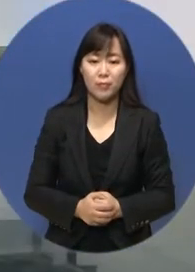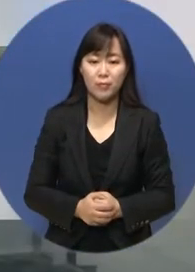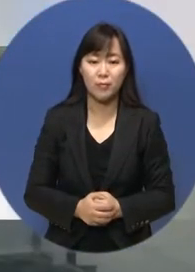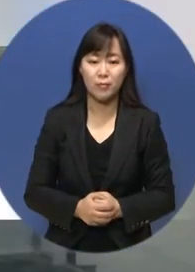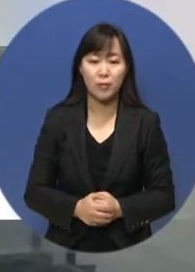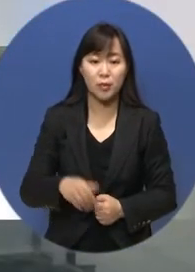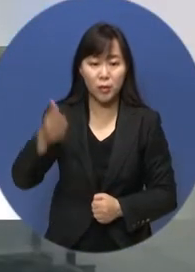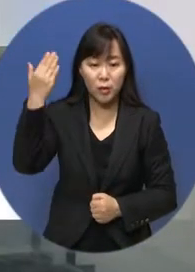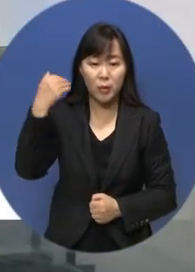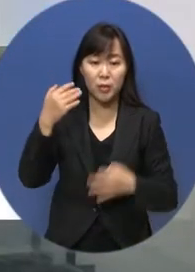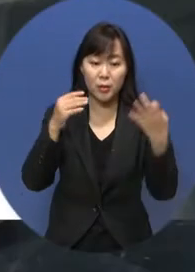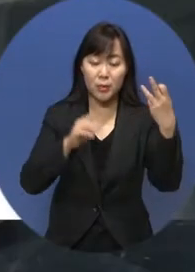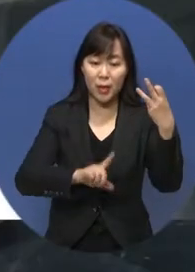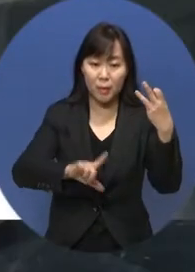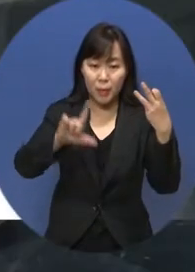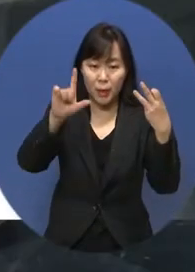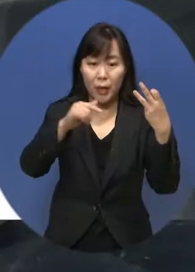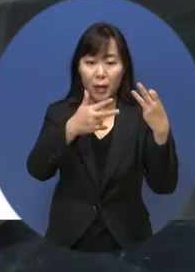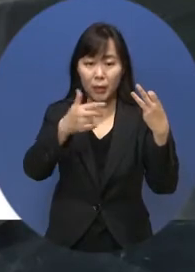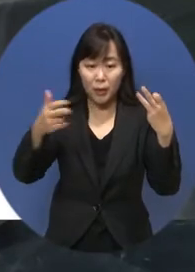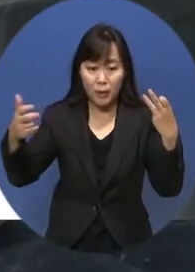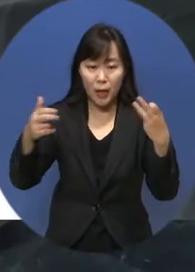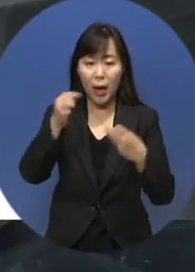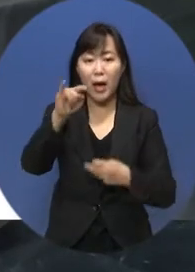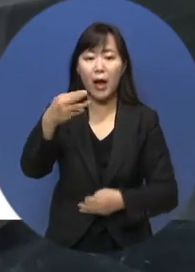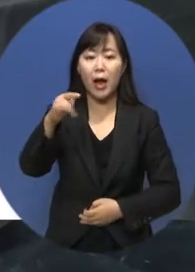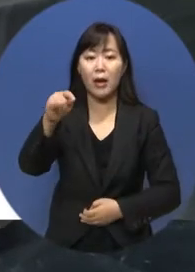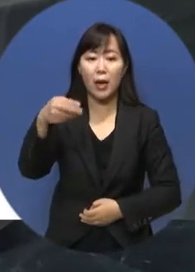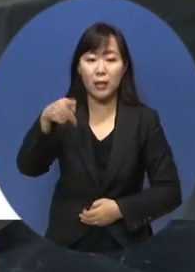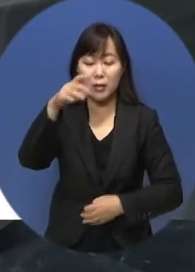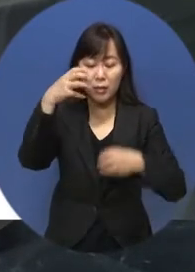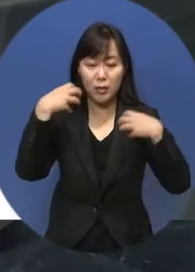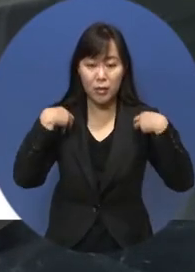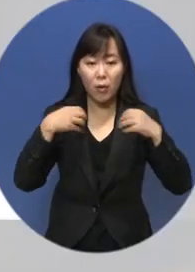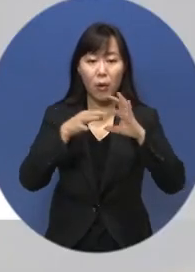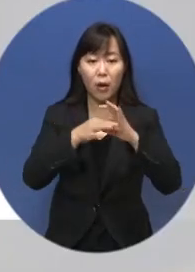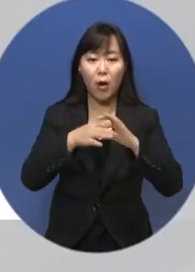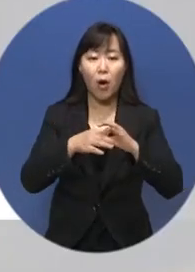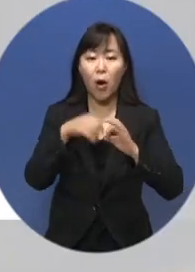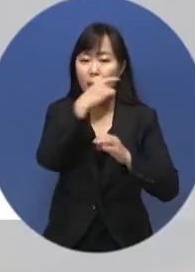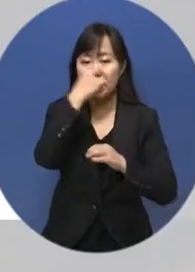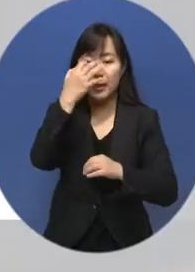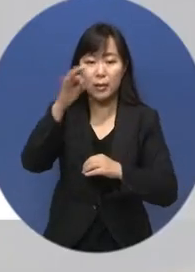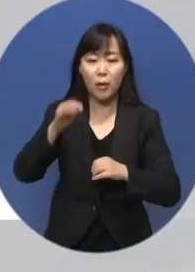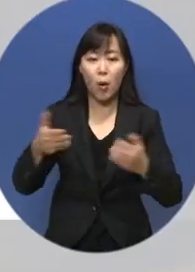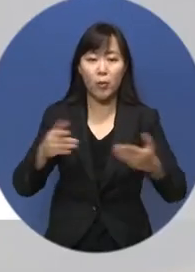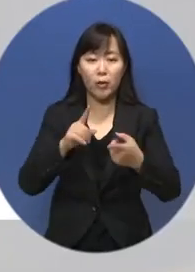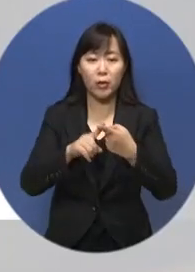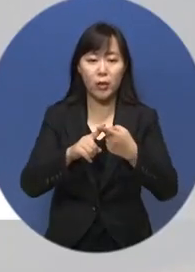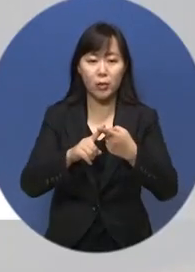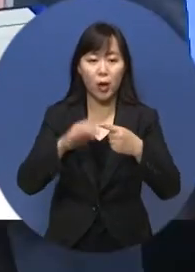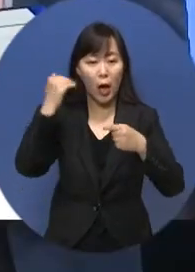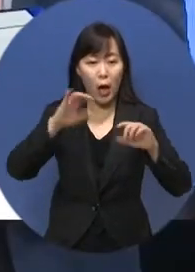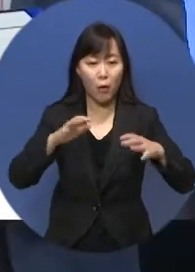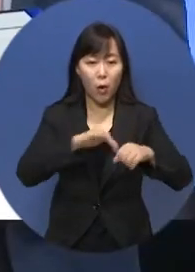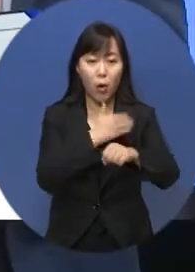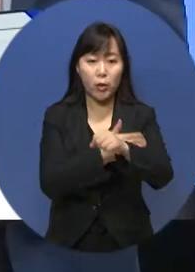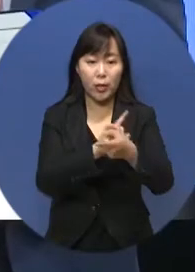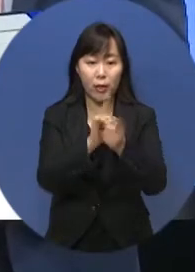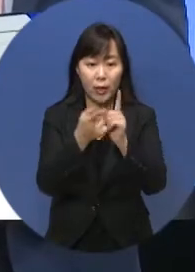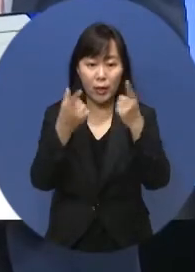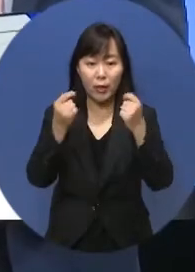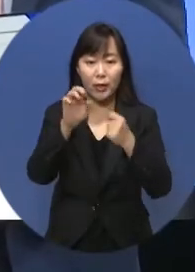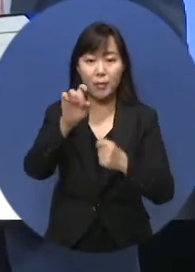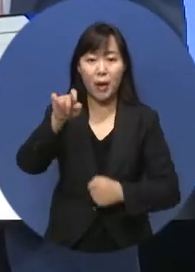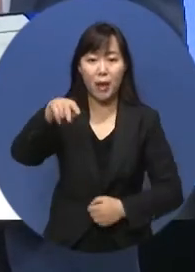복지TV가 지난 13일 인도네시아 할랄청 할랄 인증 업무에 국내 권한 대행을 맡고 있는 파시픽